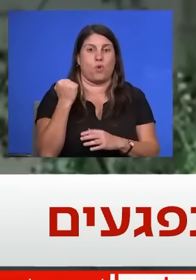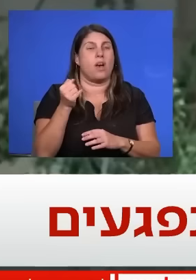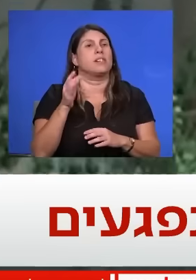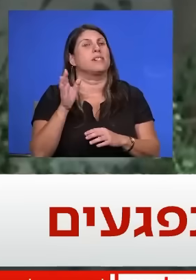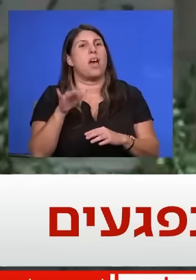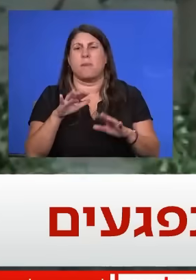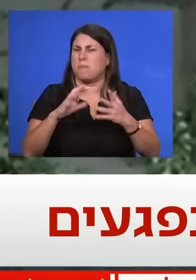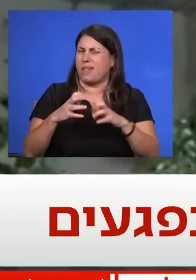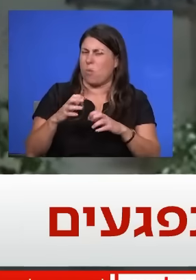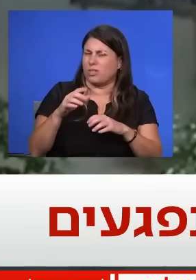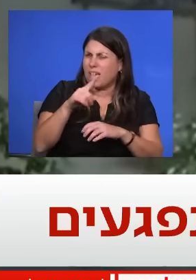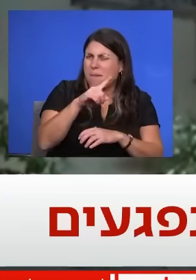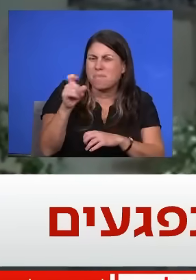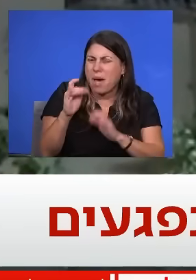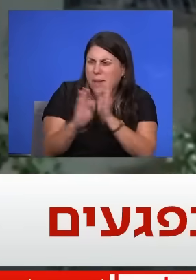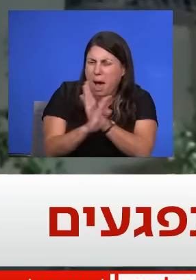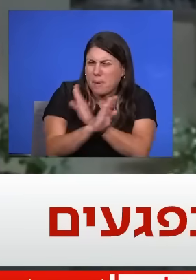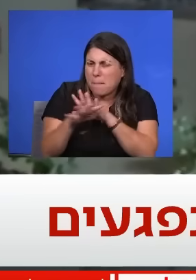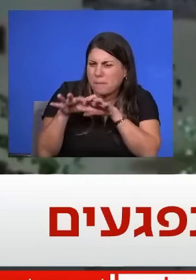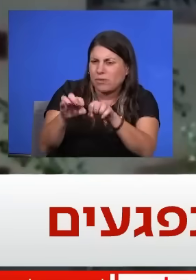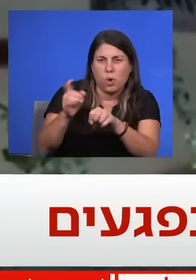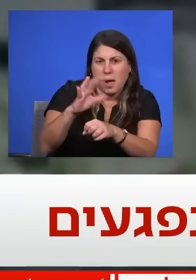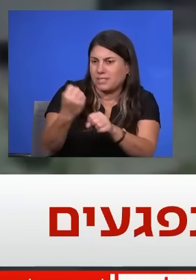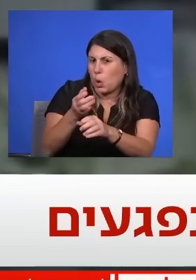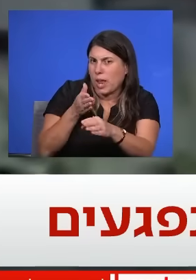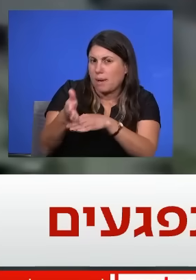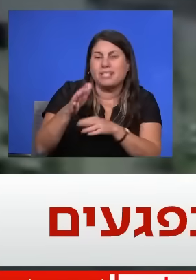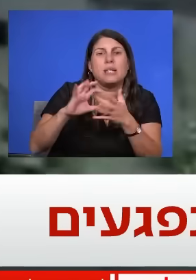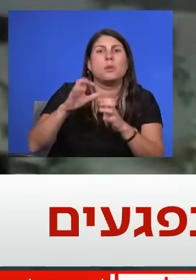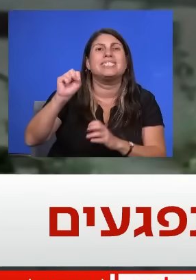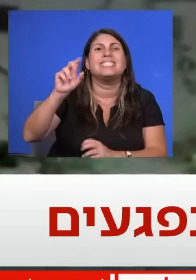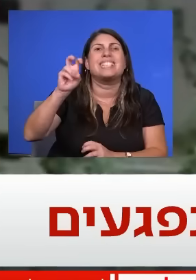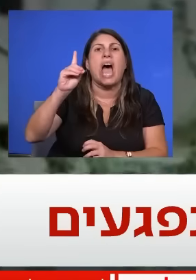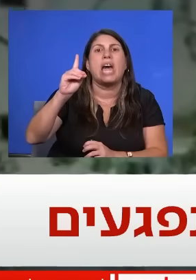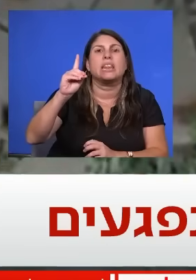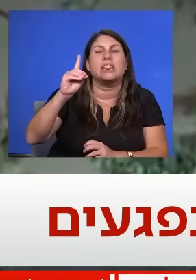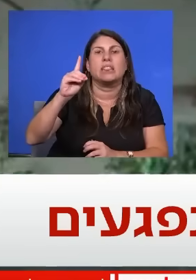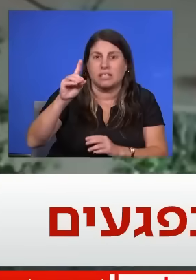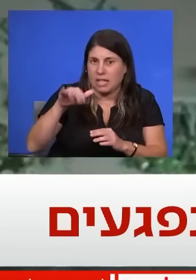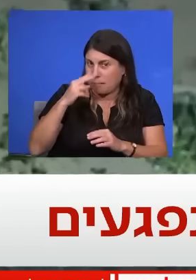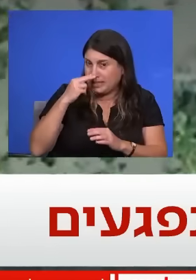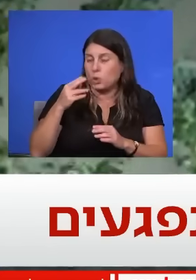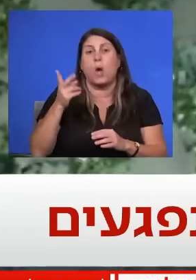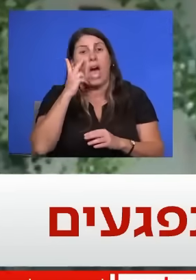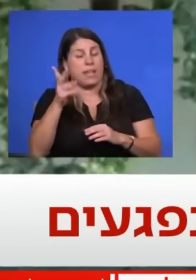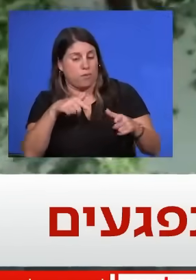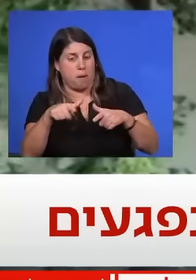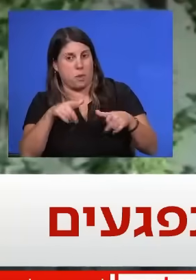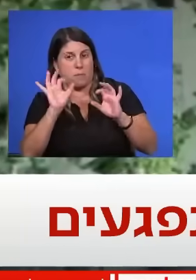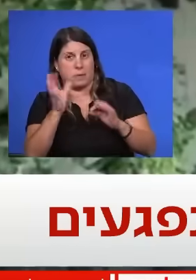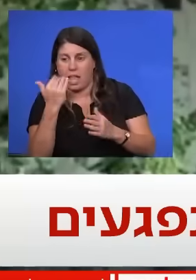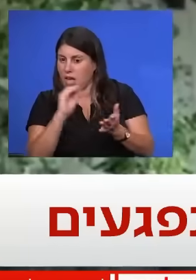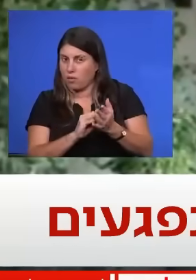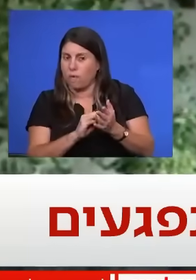פשטו, לא הצליחו להיכנס דרך השער הצהוב. אז אנחנו ראינו את המפות שנמצאו על הגופות של המחבלים, שבהם היה כתוב הוראות מפורשות